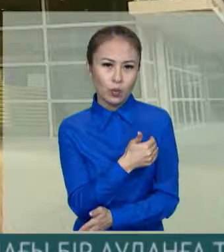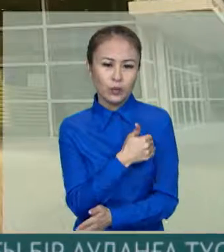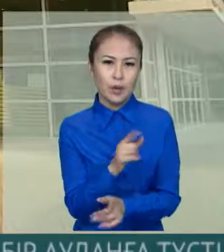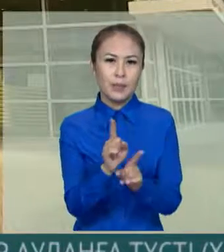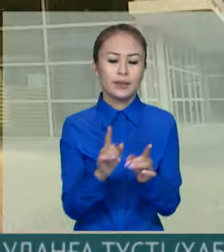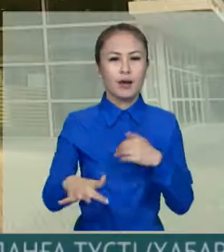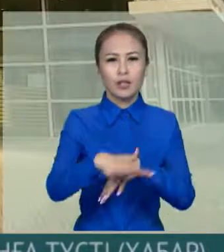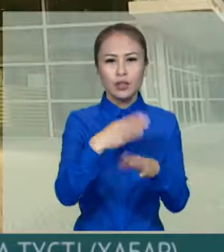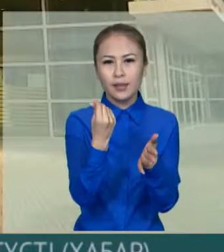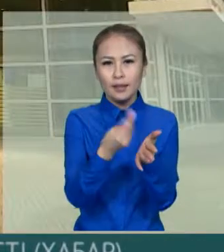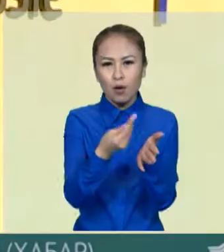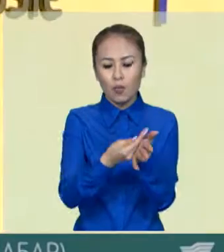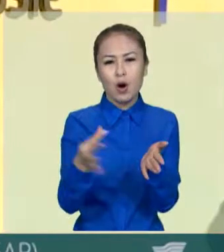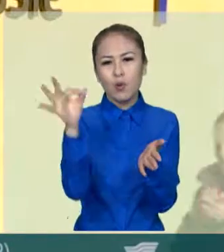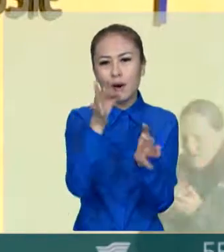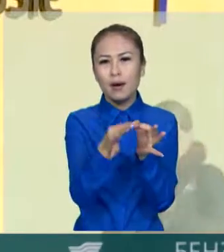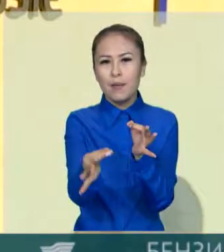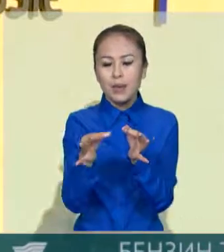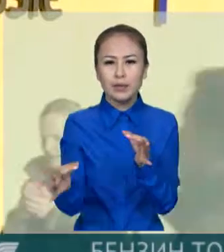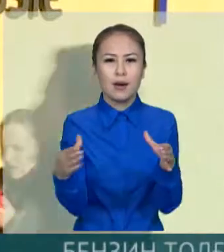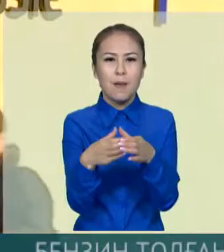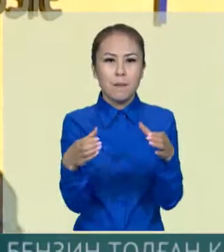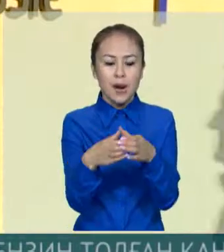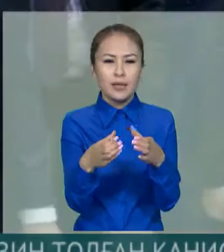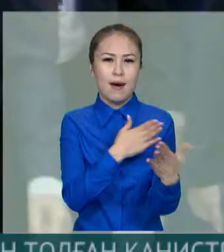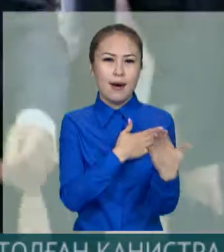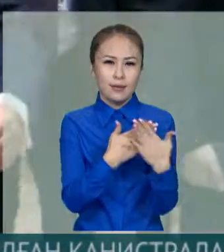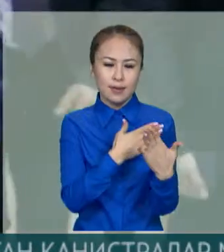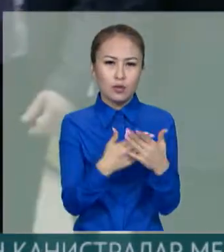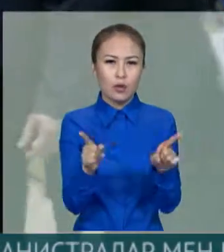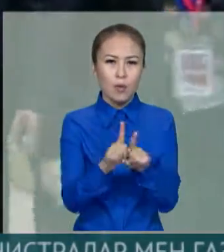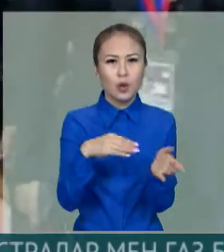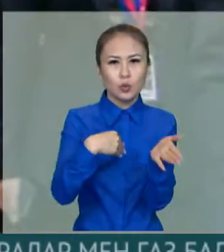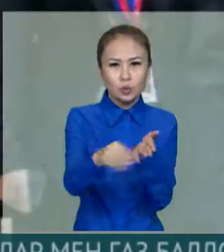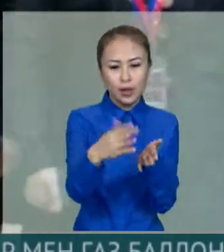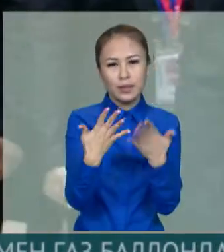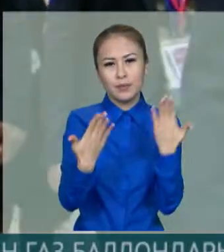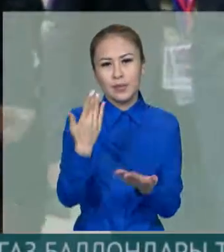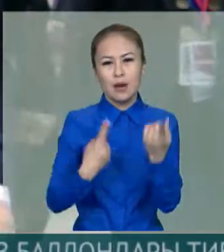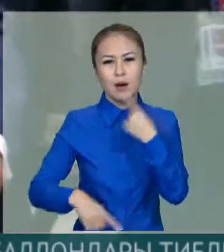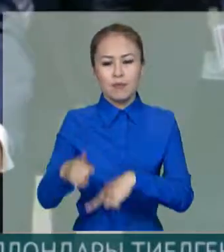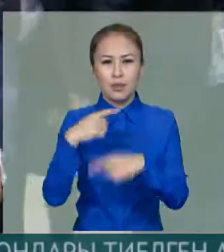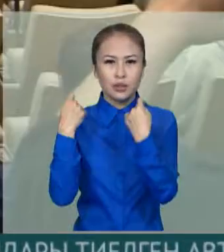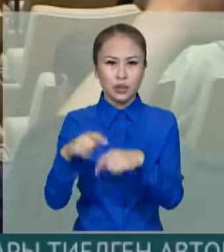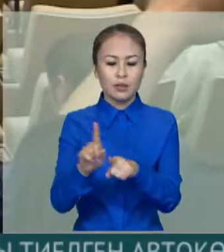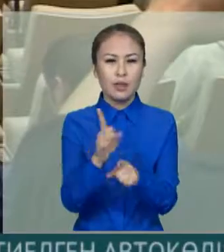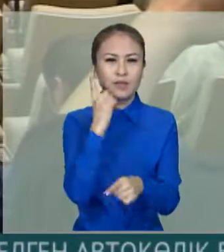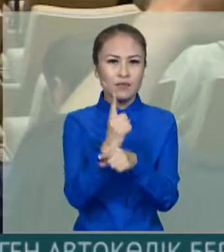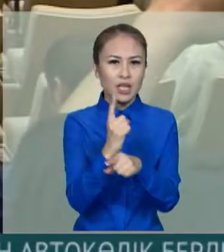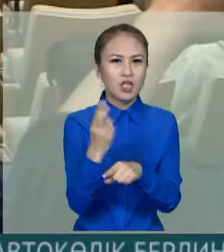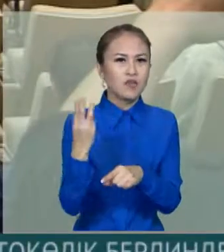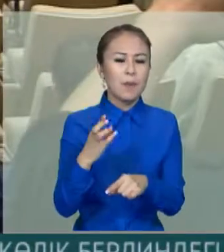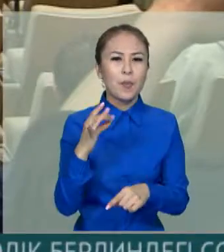Яғни бейтарап елдің қаржыгерлері одақ аймағындағы компаниялардың акцияларын сатып алуға немесе сатуға құқысы шектеледі.